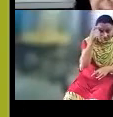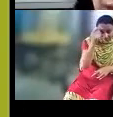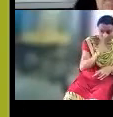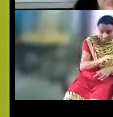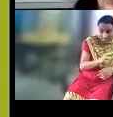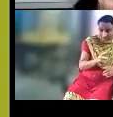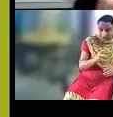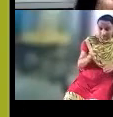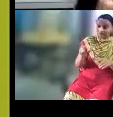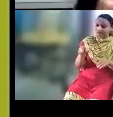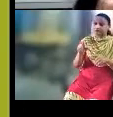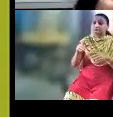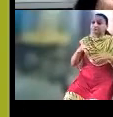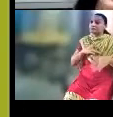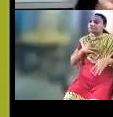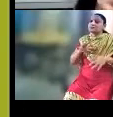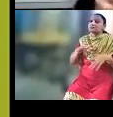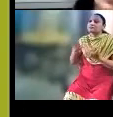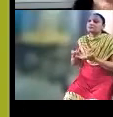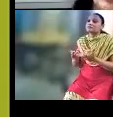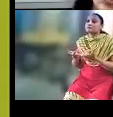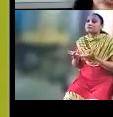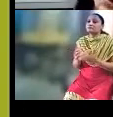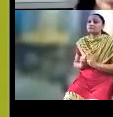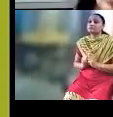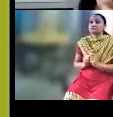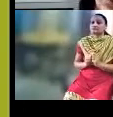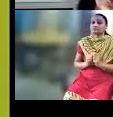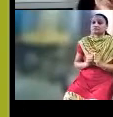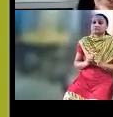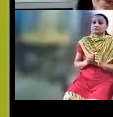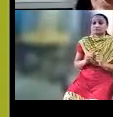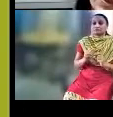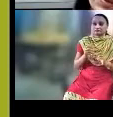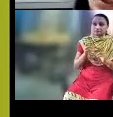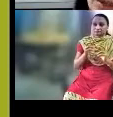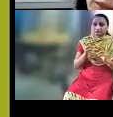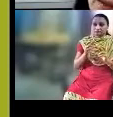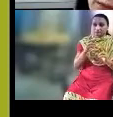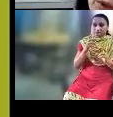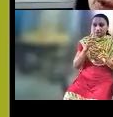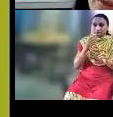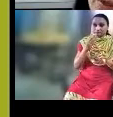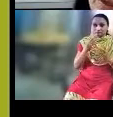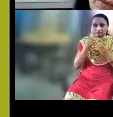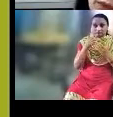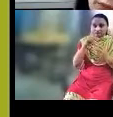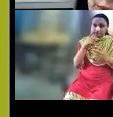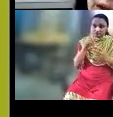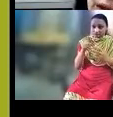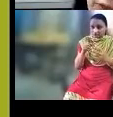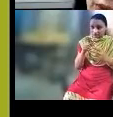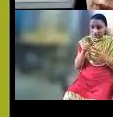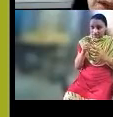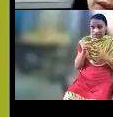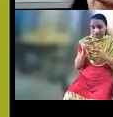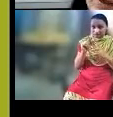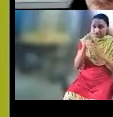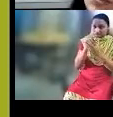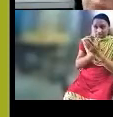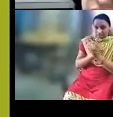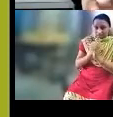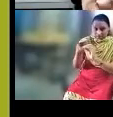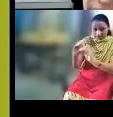इस तरह के प्रोग्राम्स को जब इम्प्लीमेंट किया गया तो उन बच्चों में जिनके माता पिता पे ये प्रोग्राम इम्प्लीमेंट किया